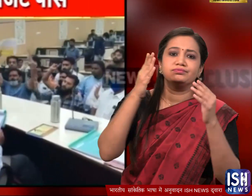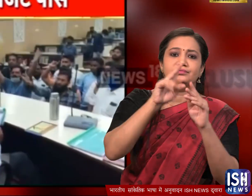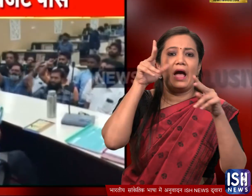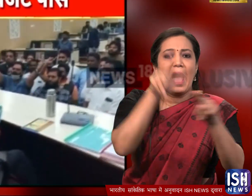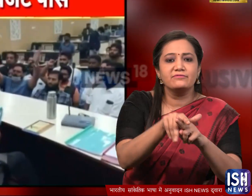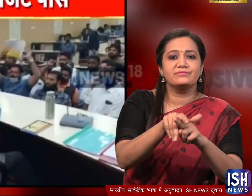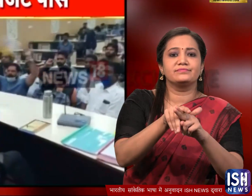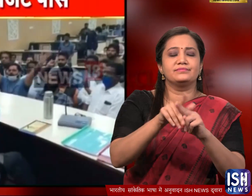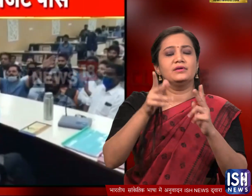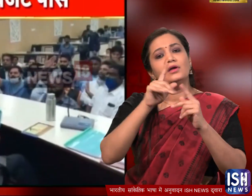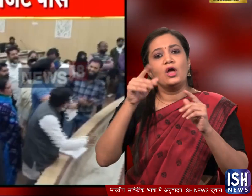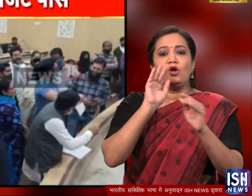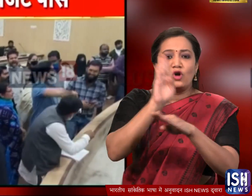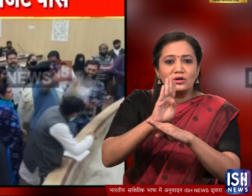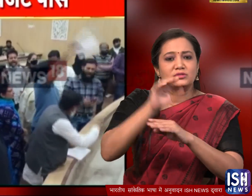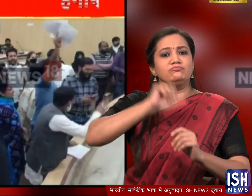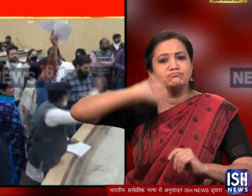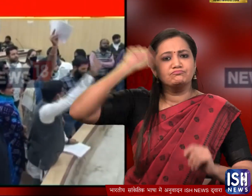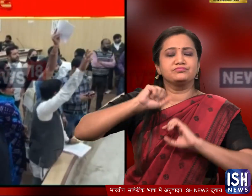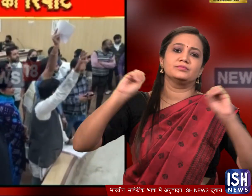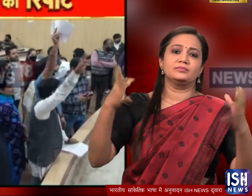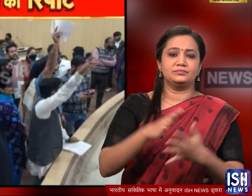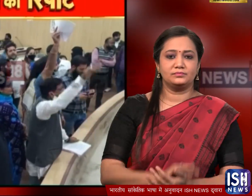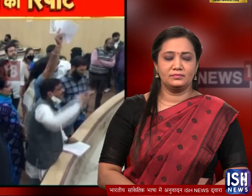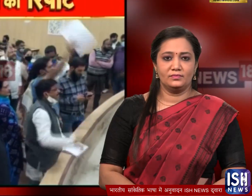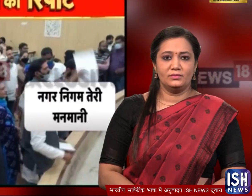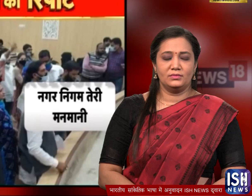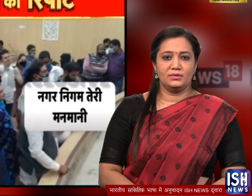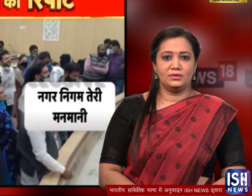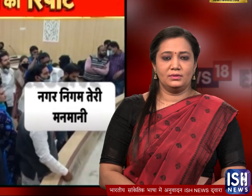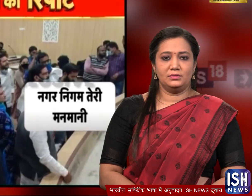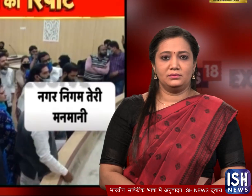पर चर्चा होनी थी वो बीच में लटक गई और कांग्रेस पार्षदों ने नारेबाजी शुरू कर दी।